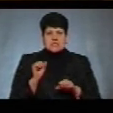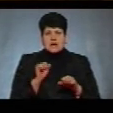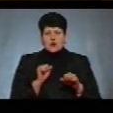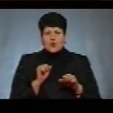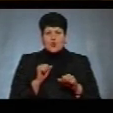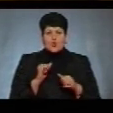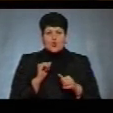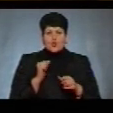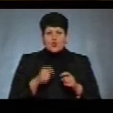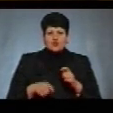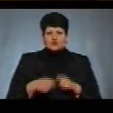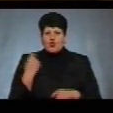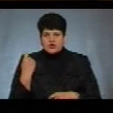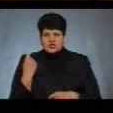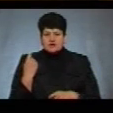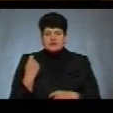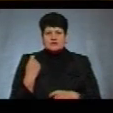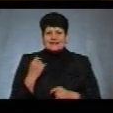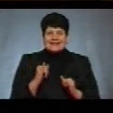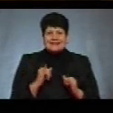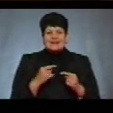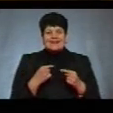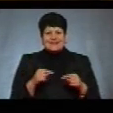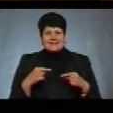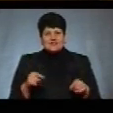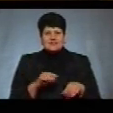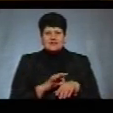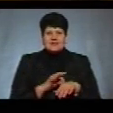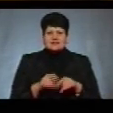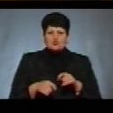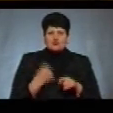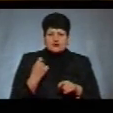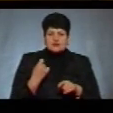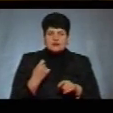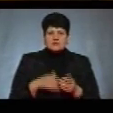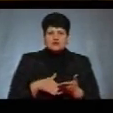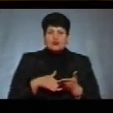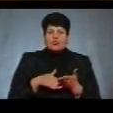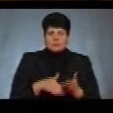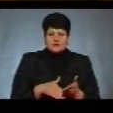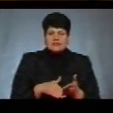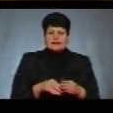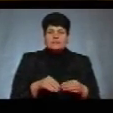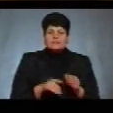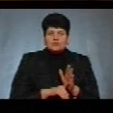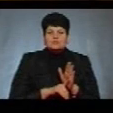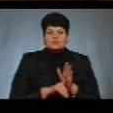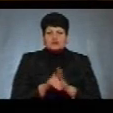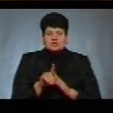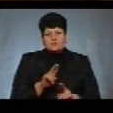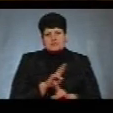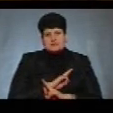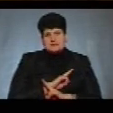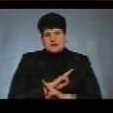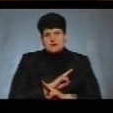момент заподіяння і інші тілесні ушкодження сприяли настанню